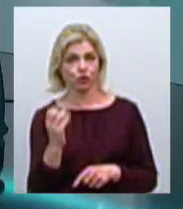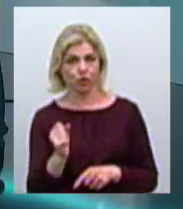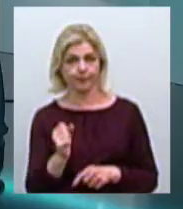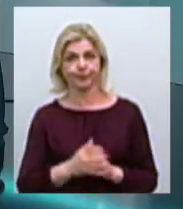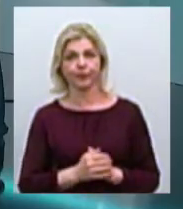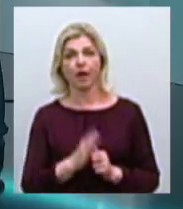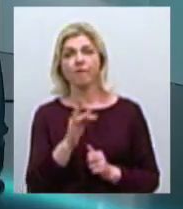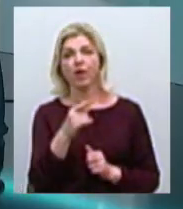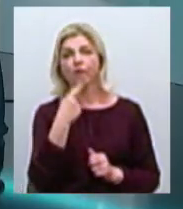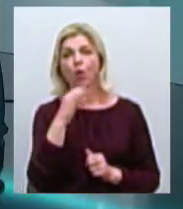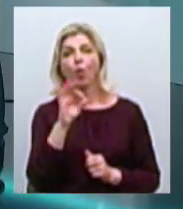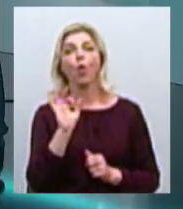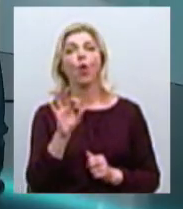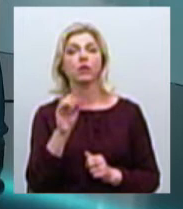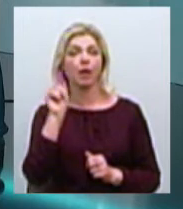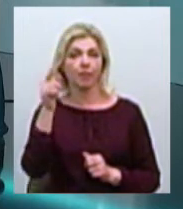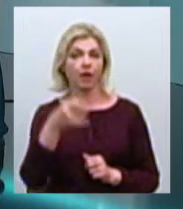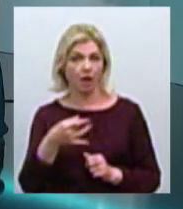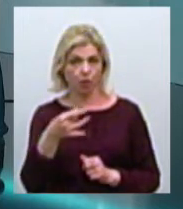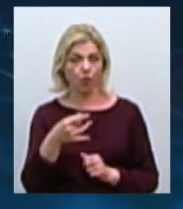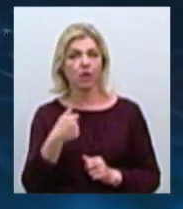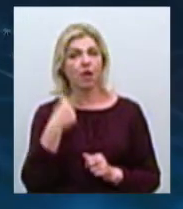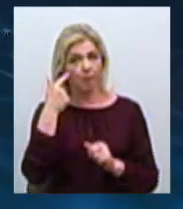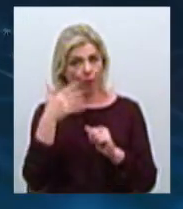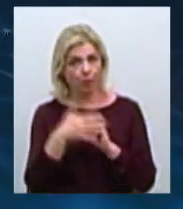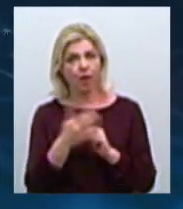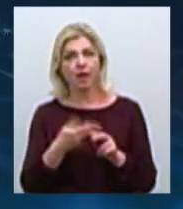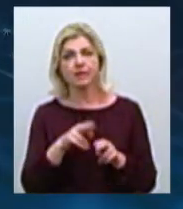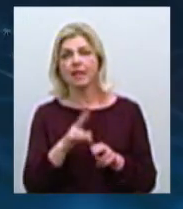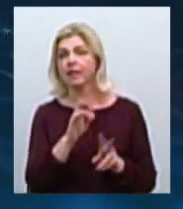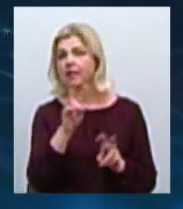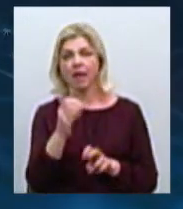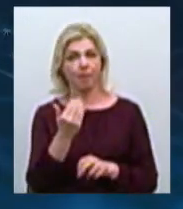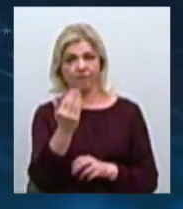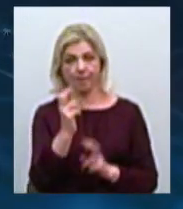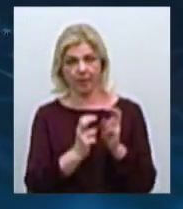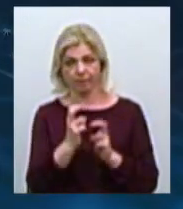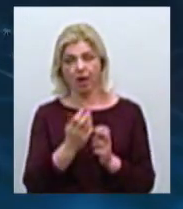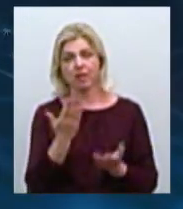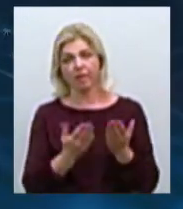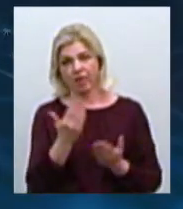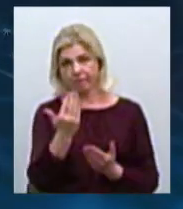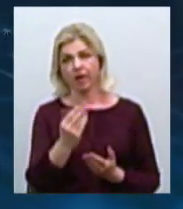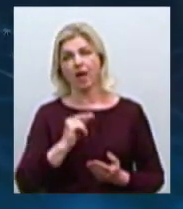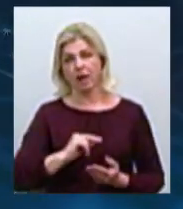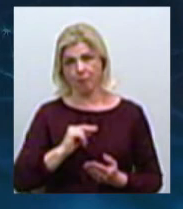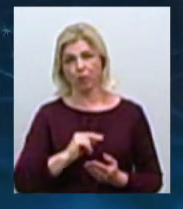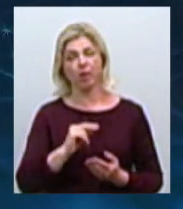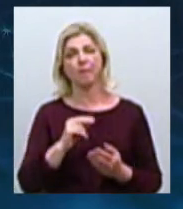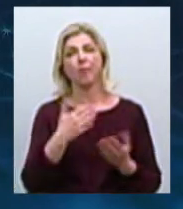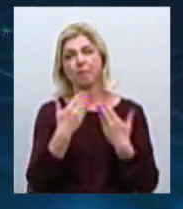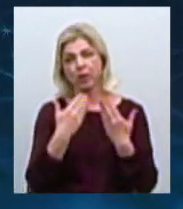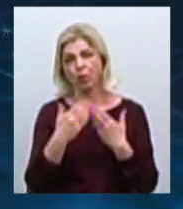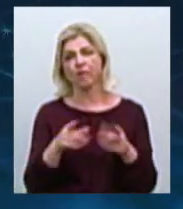згадали про корабельний район, і принагідно, я розумію, що це не тема вашого підприємства, але ви, напевно, в міській раді, можливо, напряму спілкуєтесь з